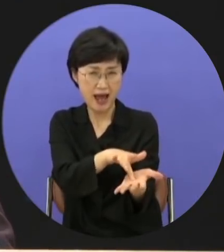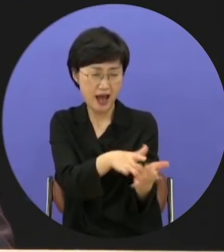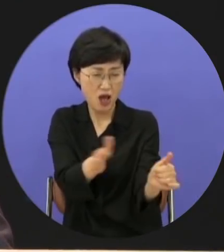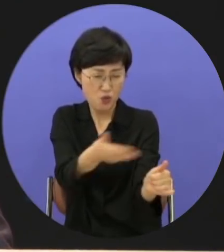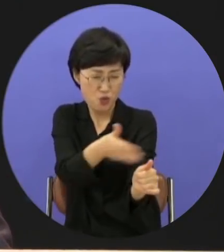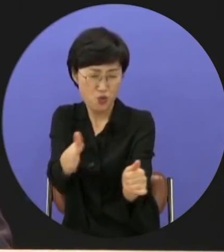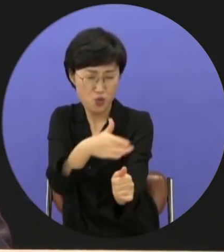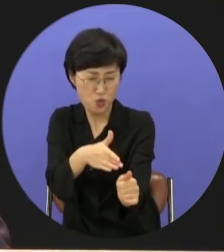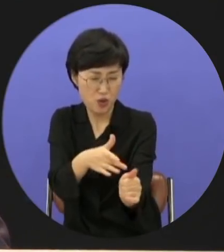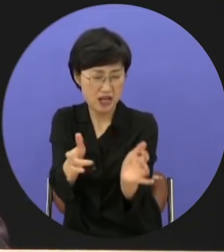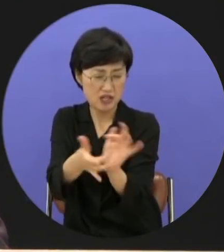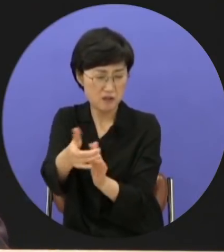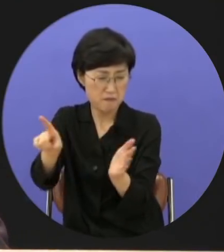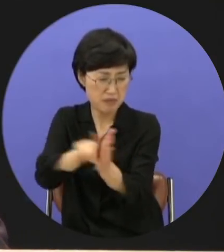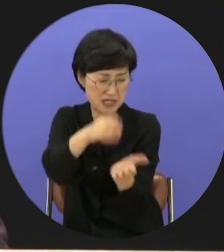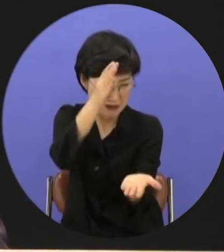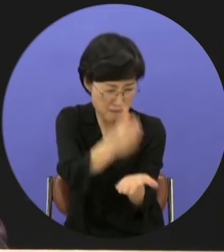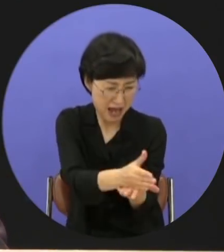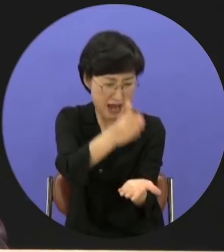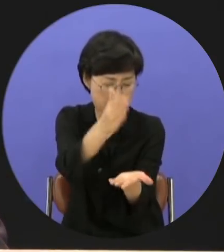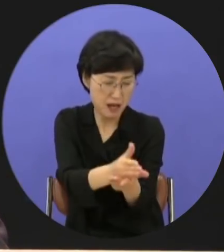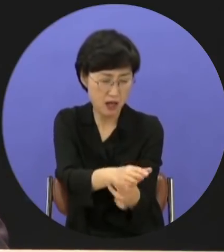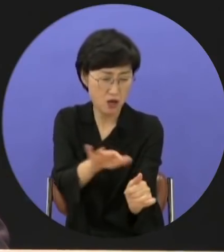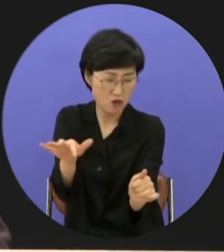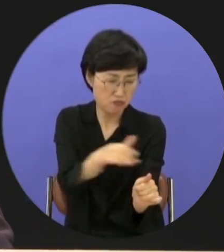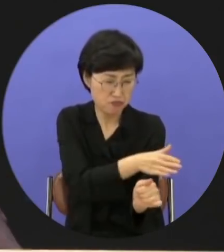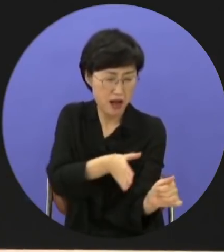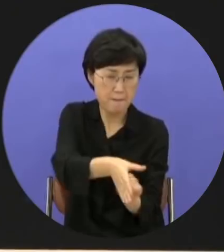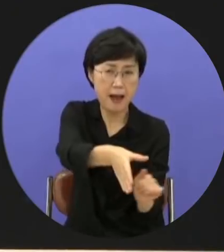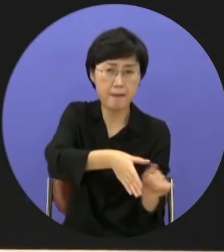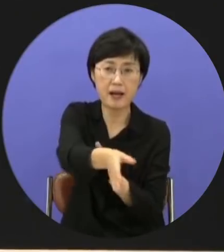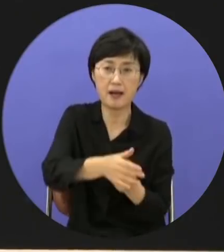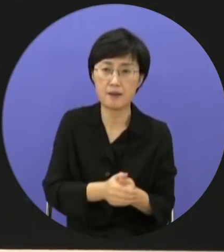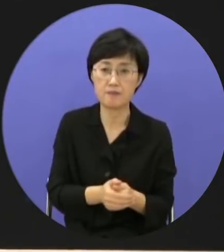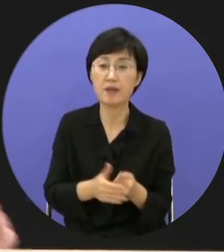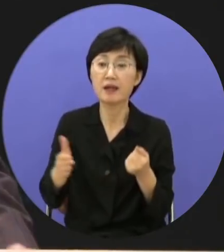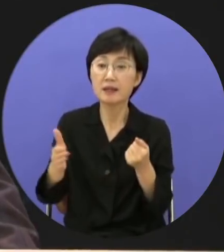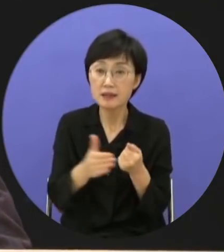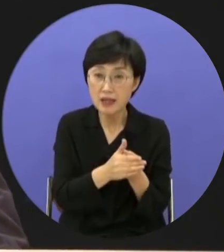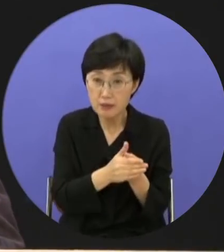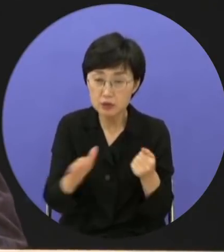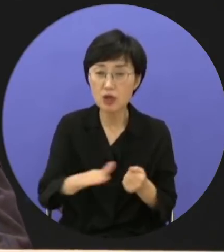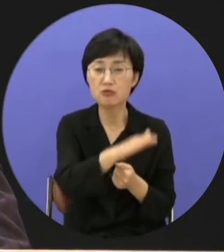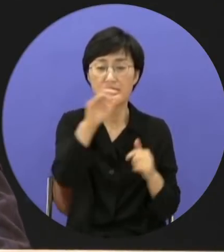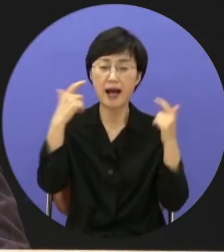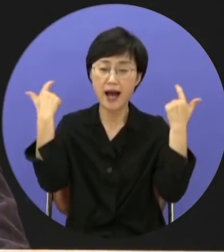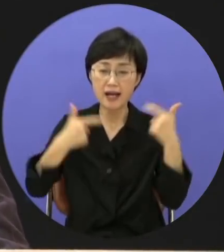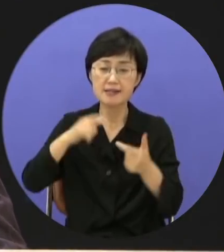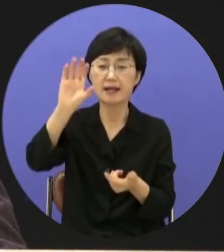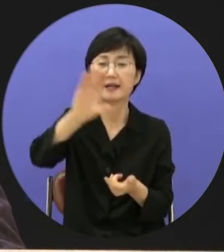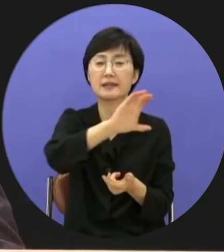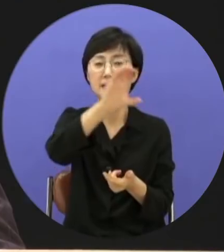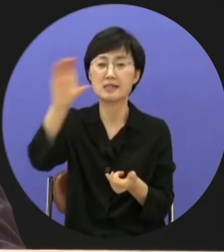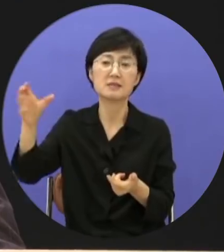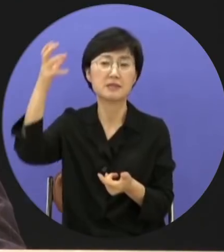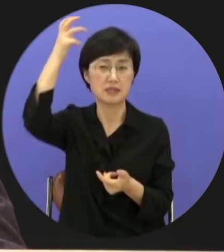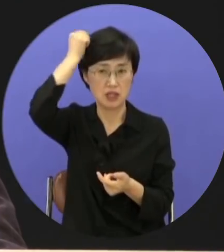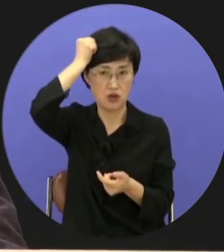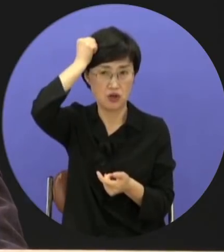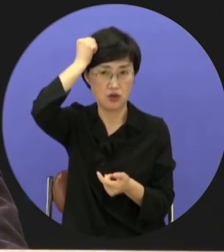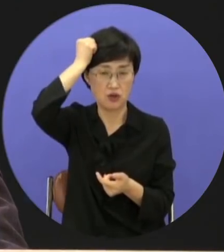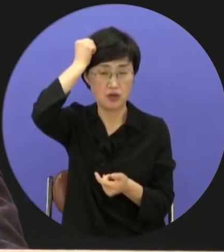항상 크리스마스 될 다섯 가지 이유. The five reasons why we must have always Christmas. 첫째입니다.